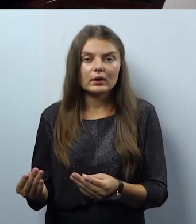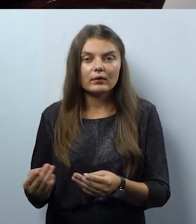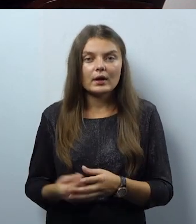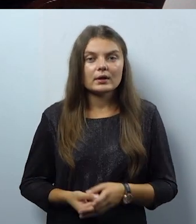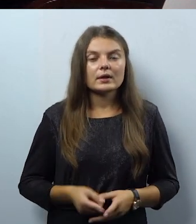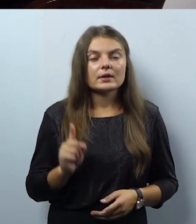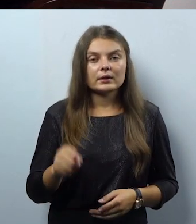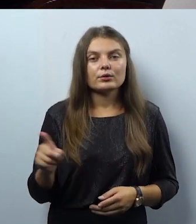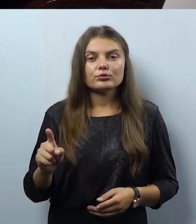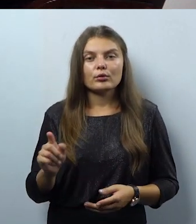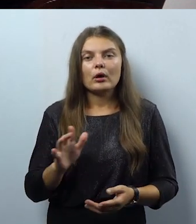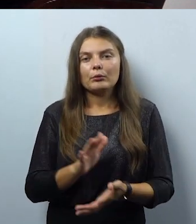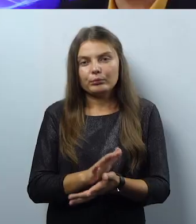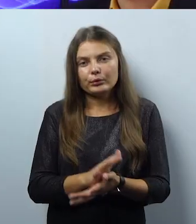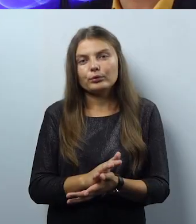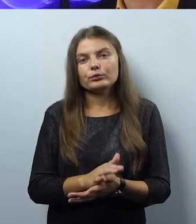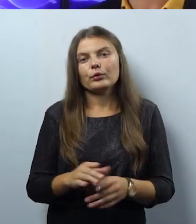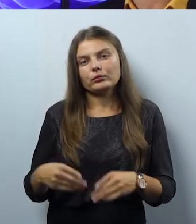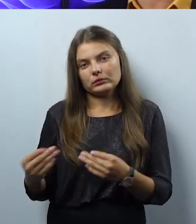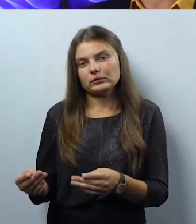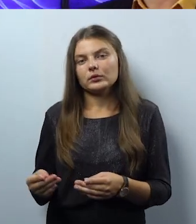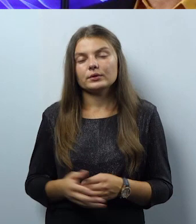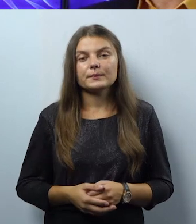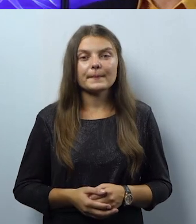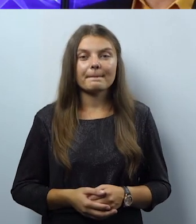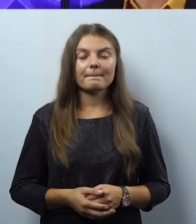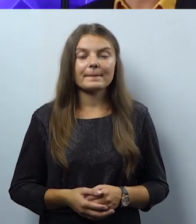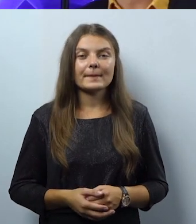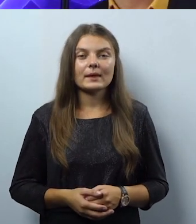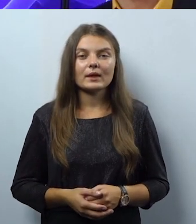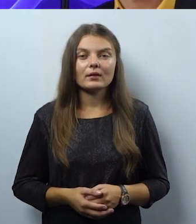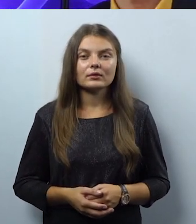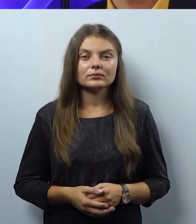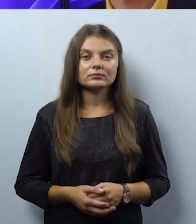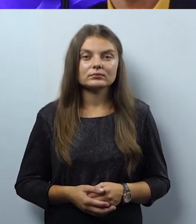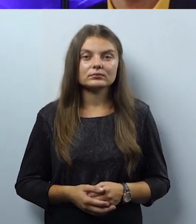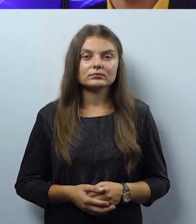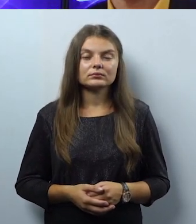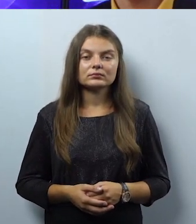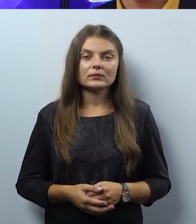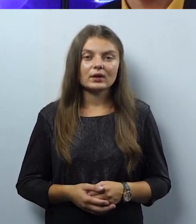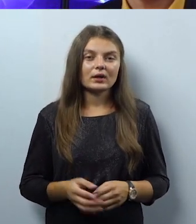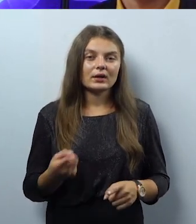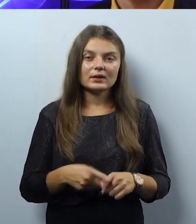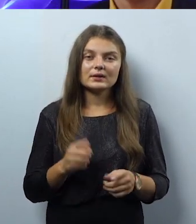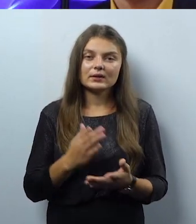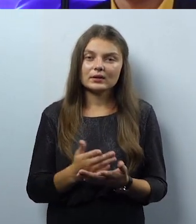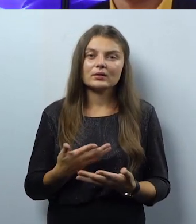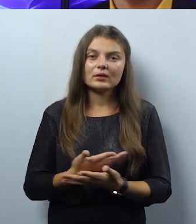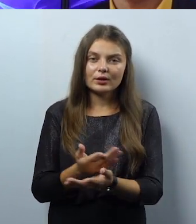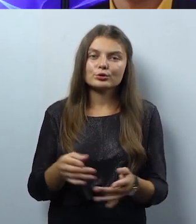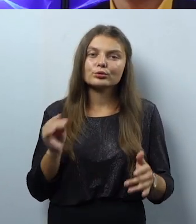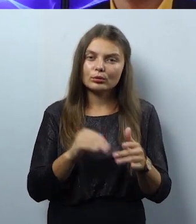Ми розуміємо чітко, що в майбутній громаді екологічний податок – це буде велика стаття доходів.